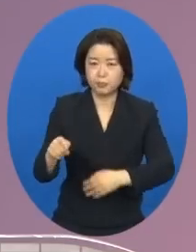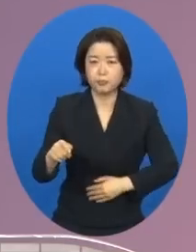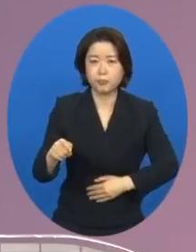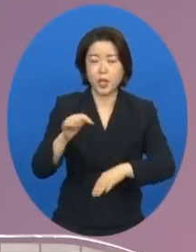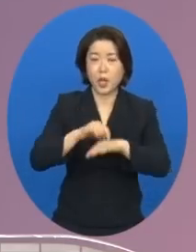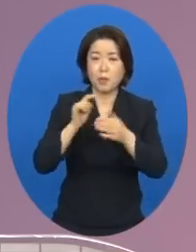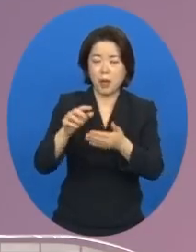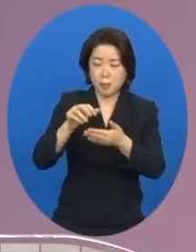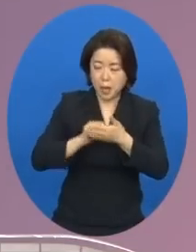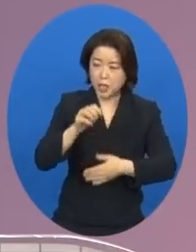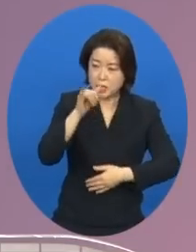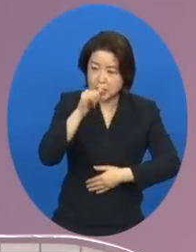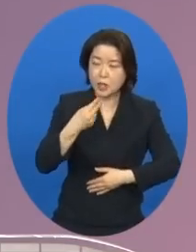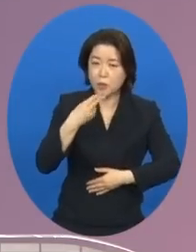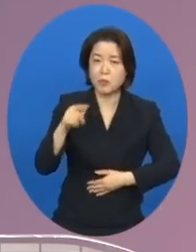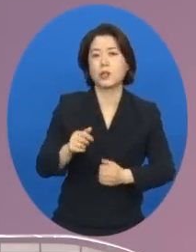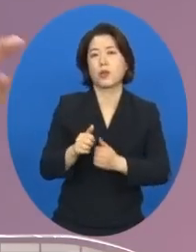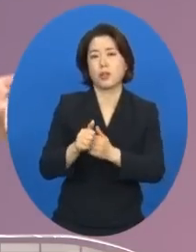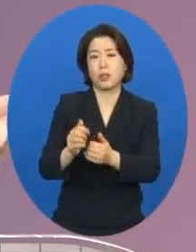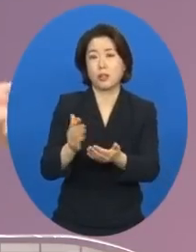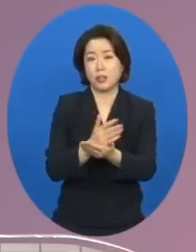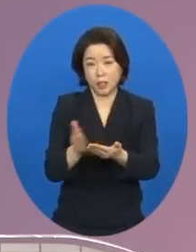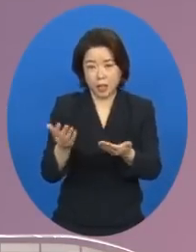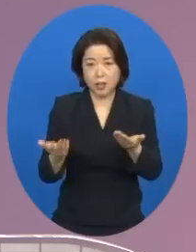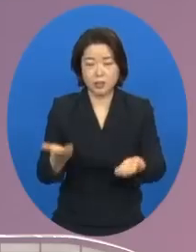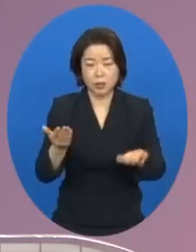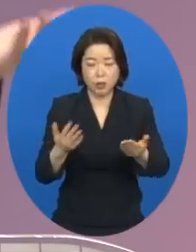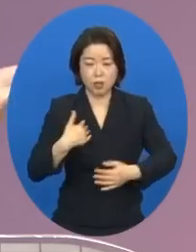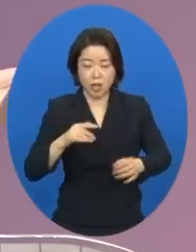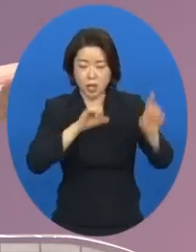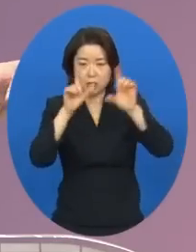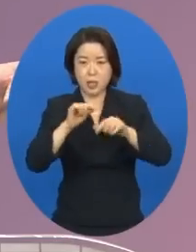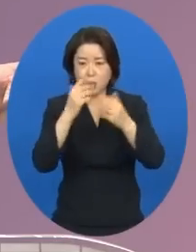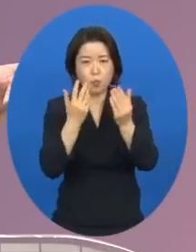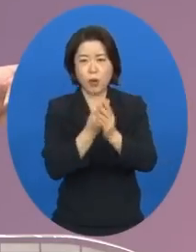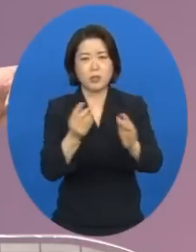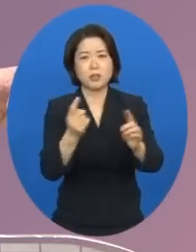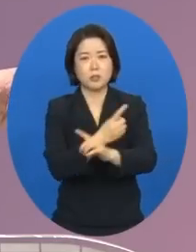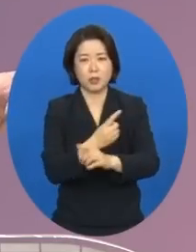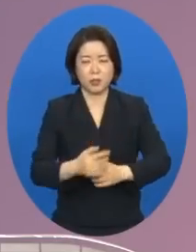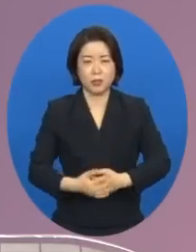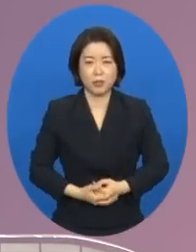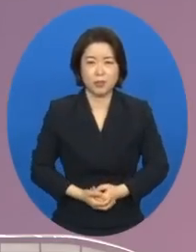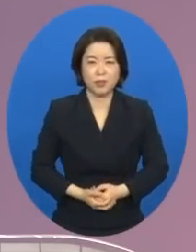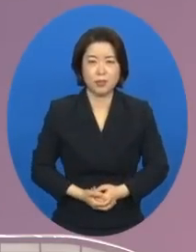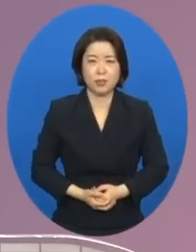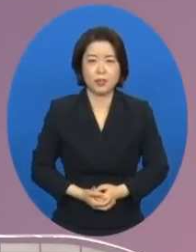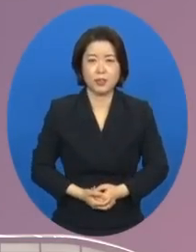받아들였느냐 아니냐에 따라서 우리의 삶은 완전히 달라지게 됩니다.